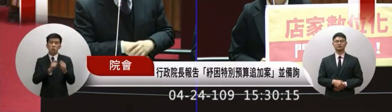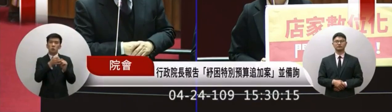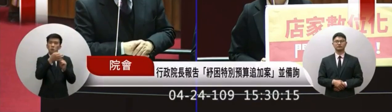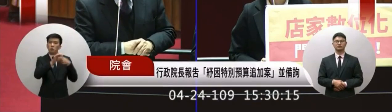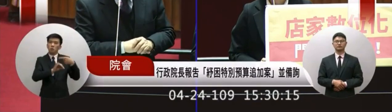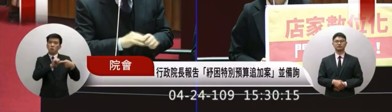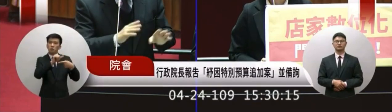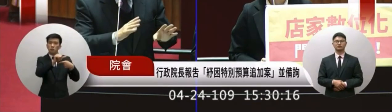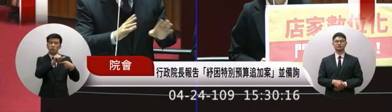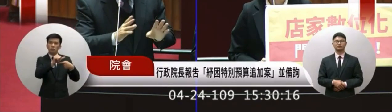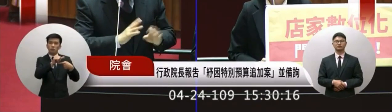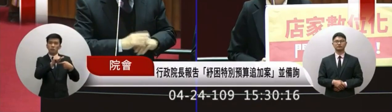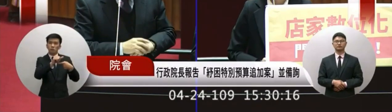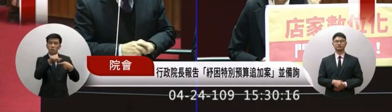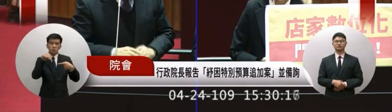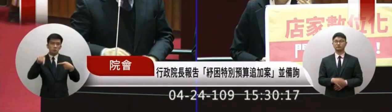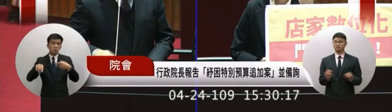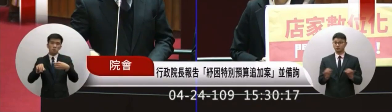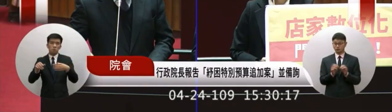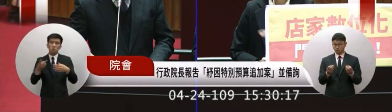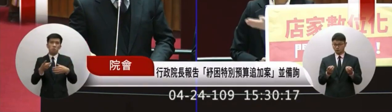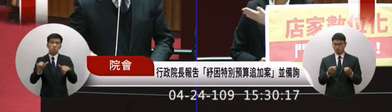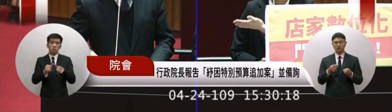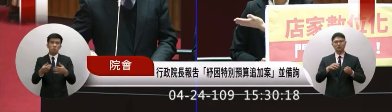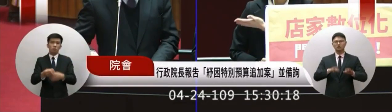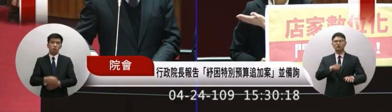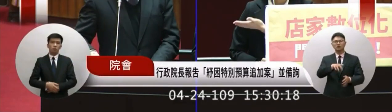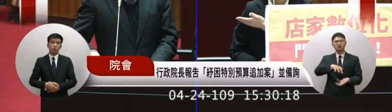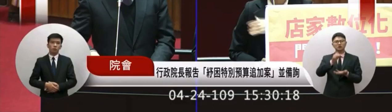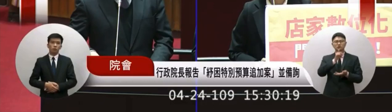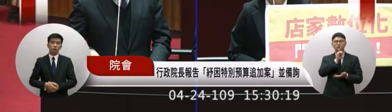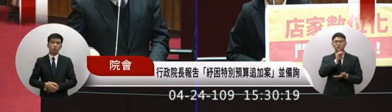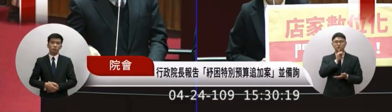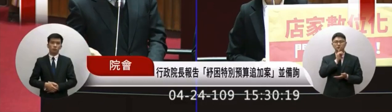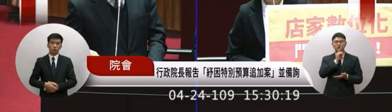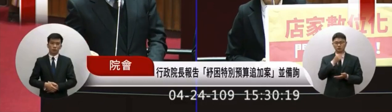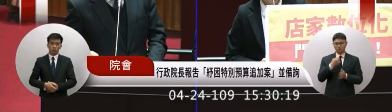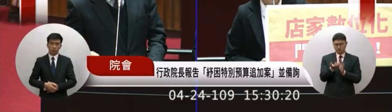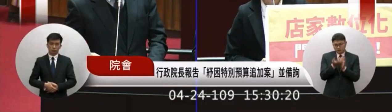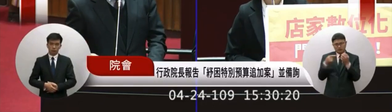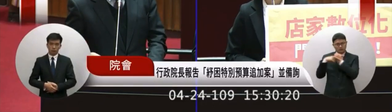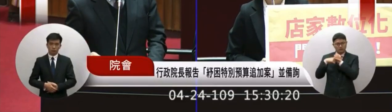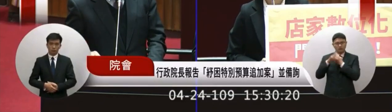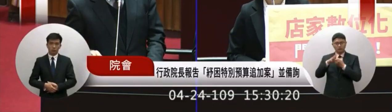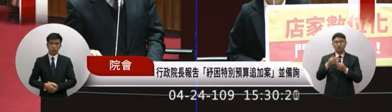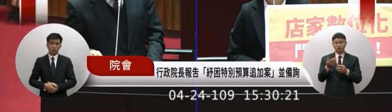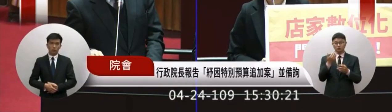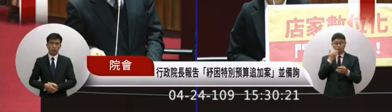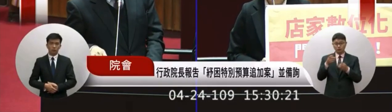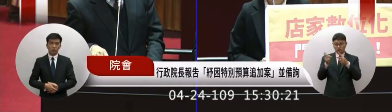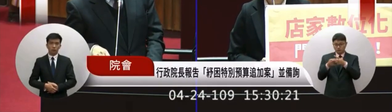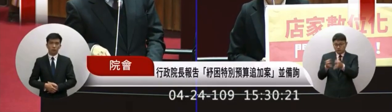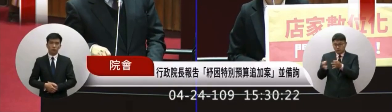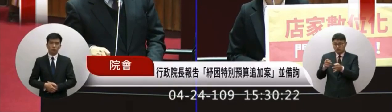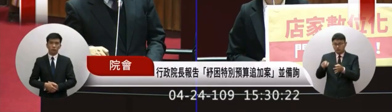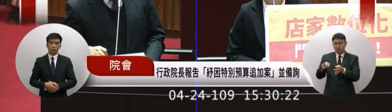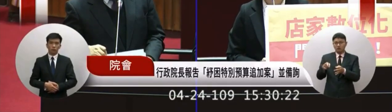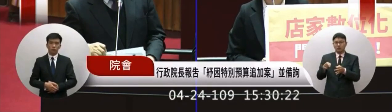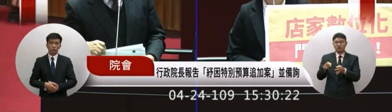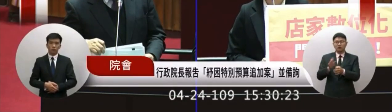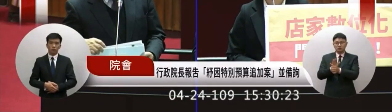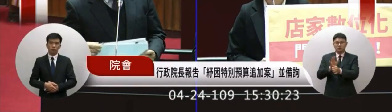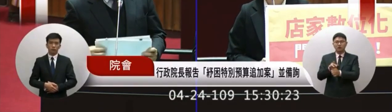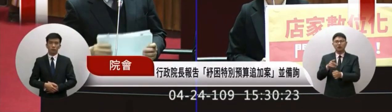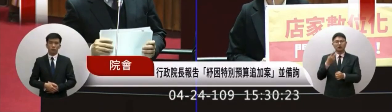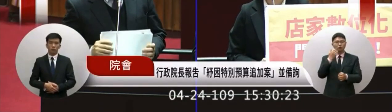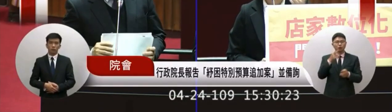有什么就是说 有什么冲，但这边提到的应该是指我们这边其实有做了功课就是说这个小规模营业者导入的部分，但这主要是针对